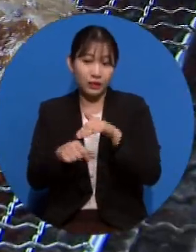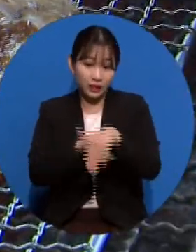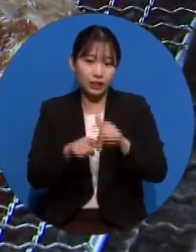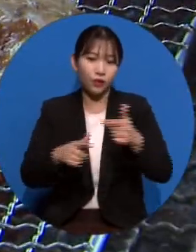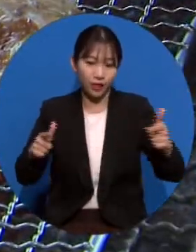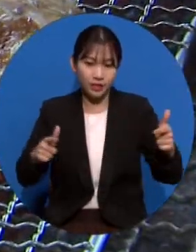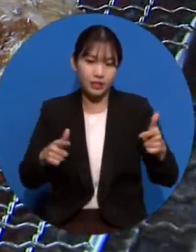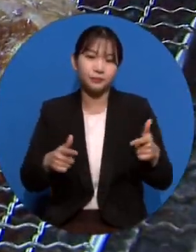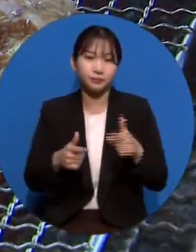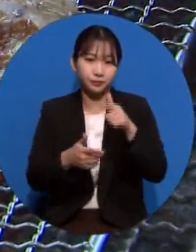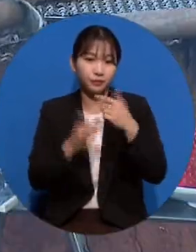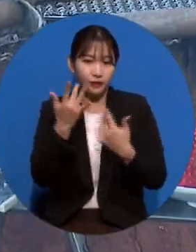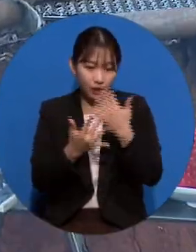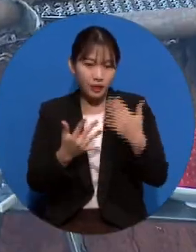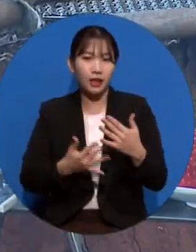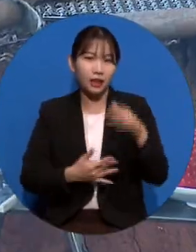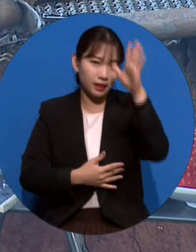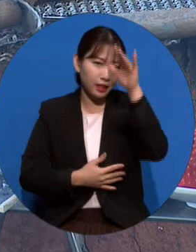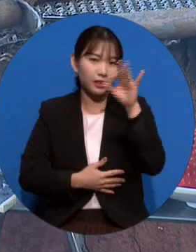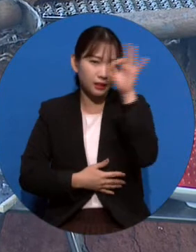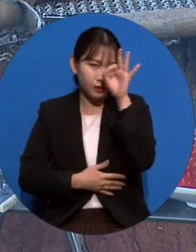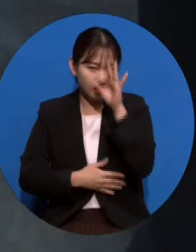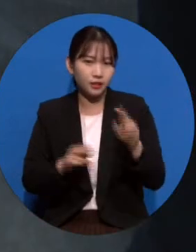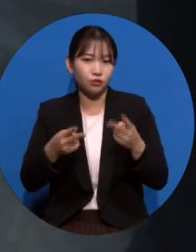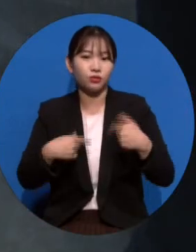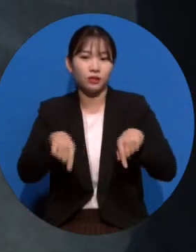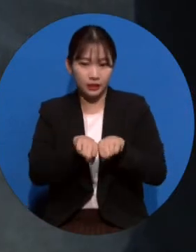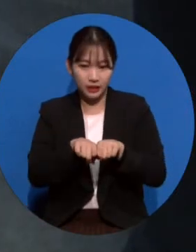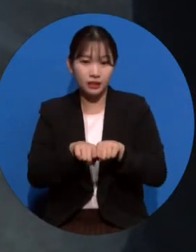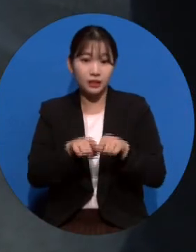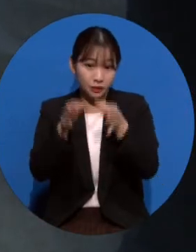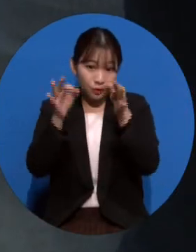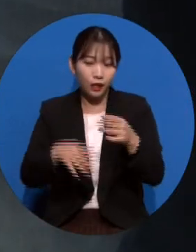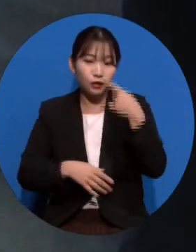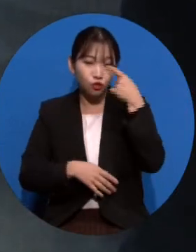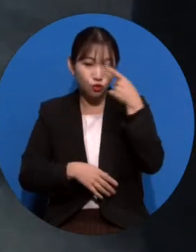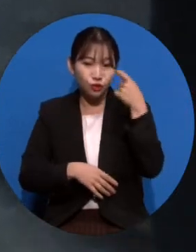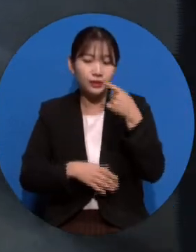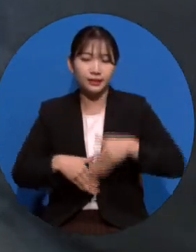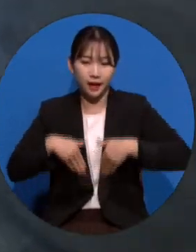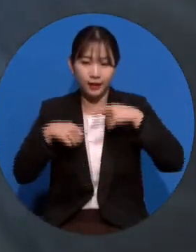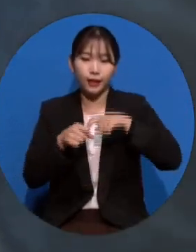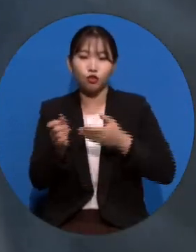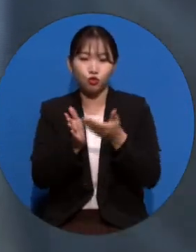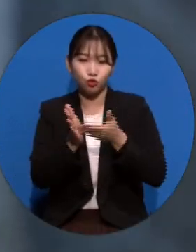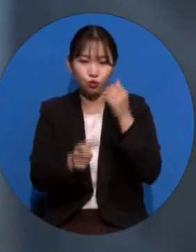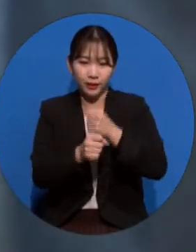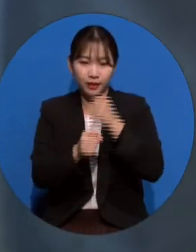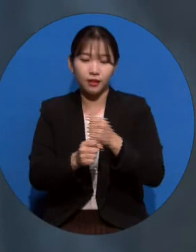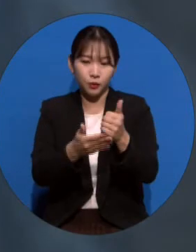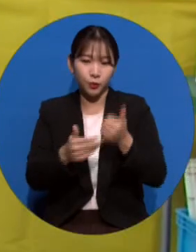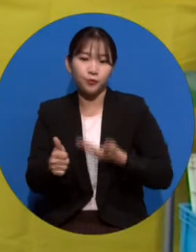달아오른 불판 위에 닭이나 돼지고기를 함께 굽기도 하는데 그 사이 싱싱한 굴은 따끈한 떡국으로 나와 손님들을